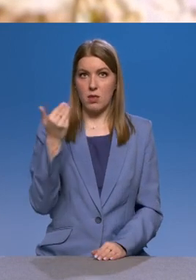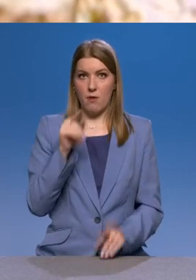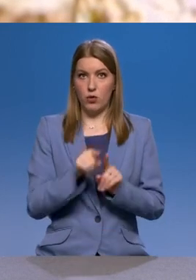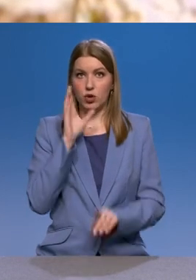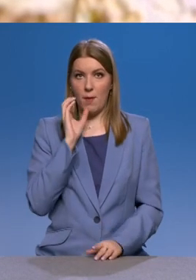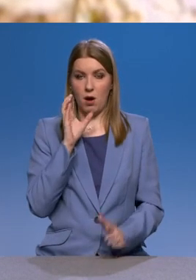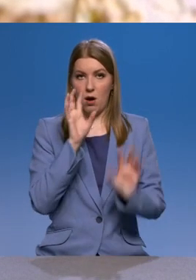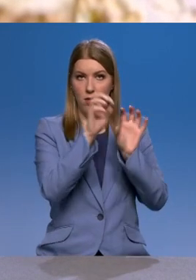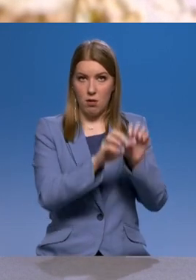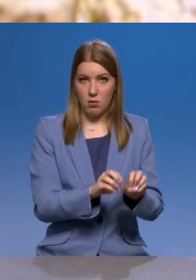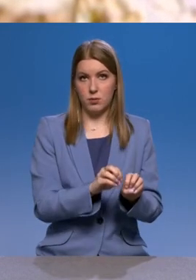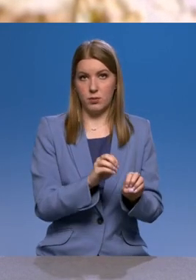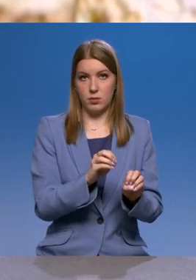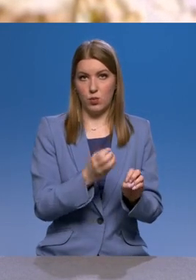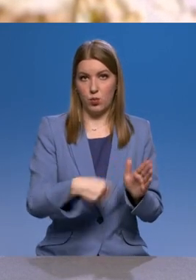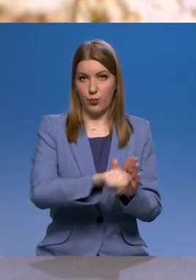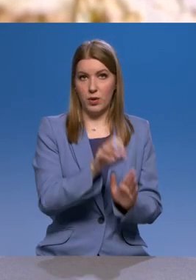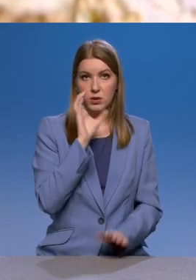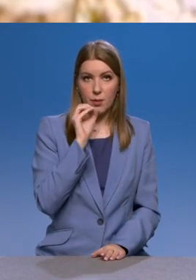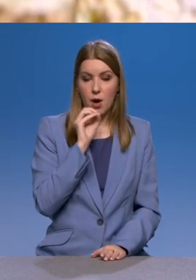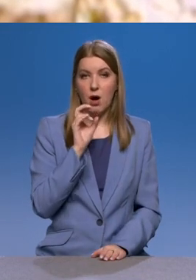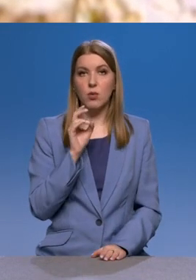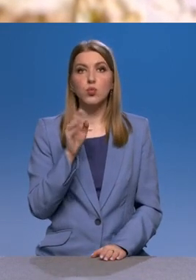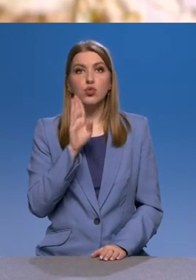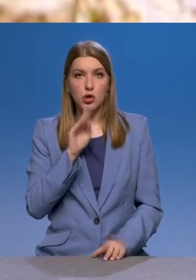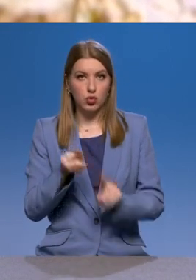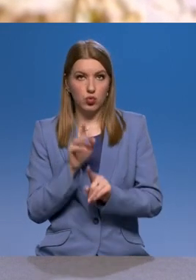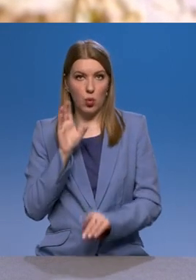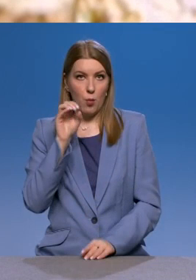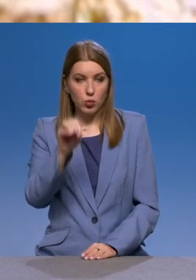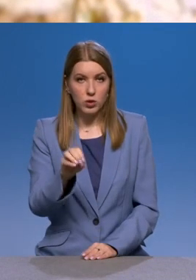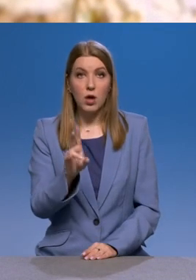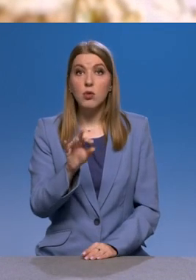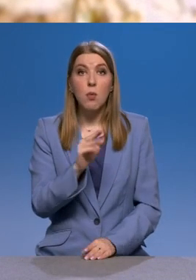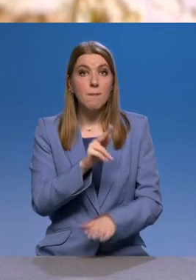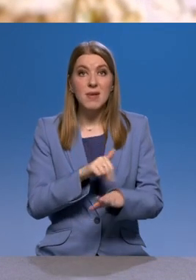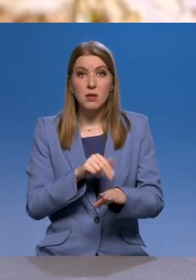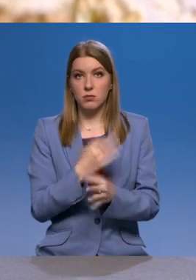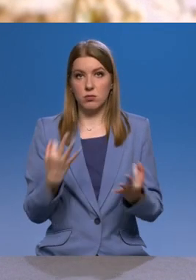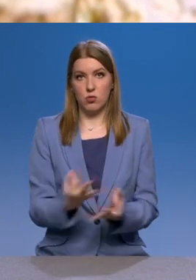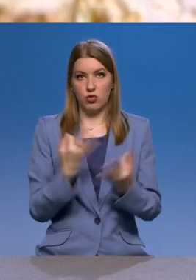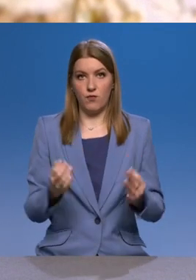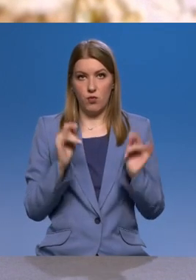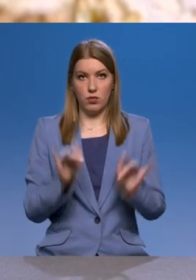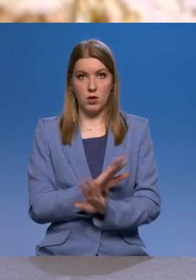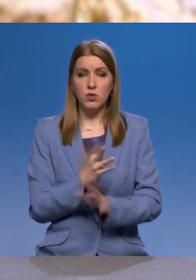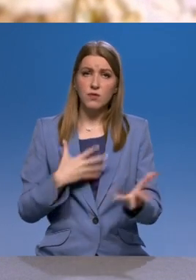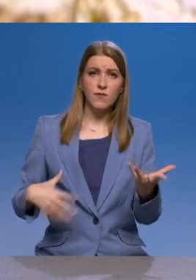женщину покусала. Милиция бездействует. Все жители знают, что есть такая собака,